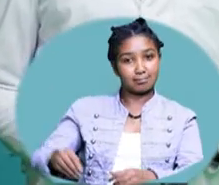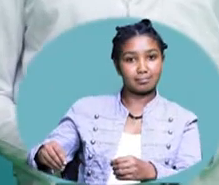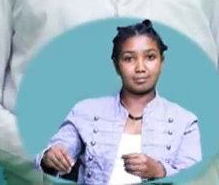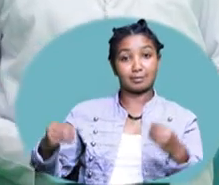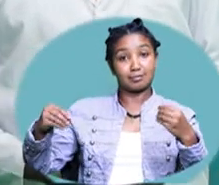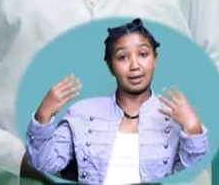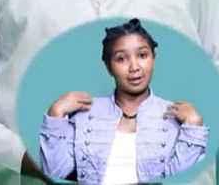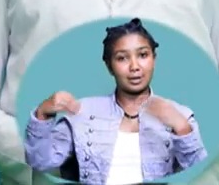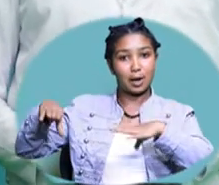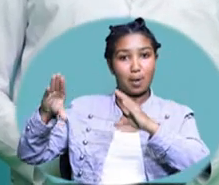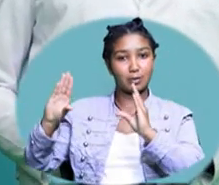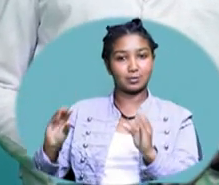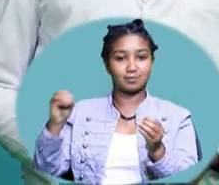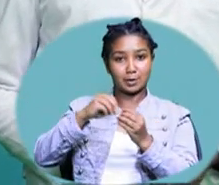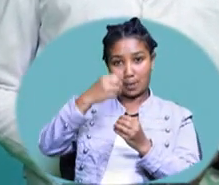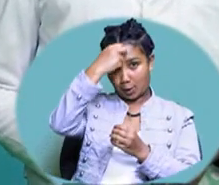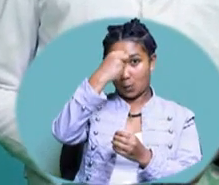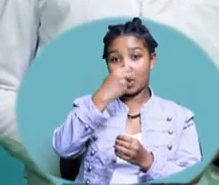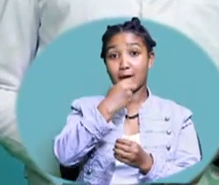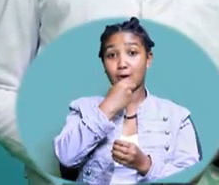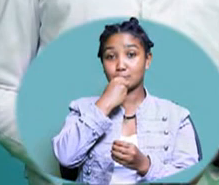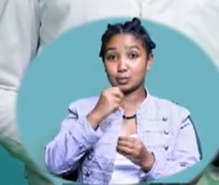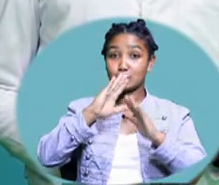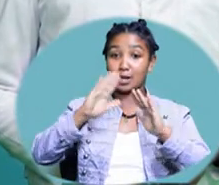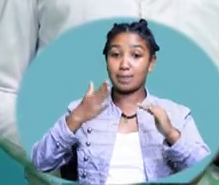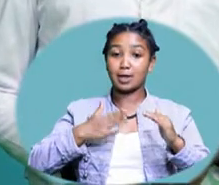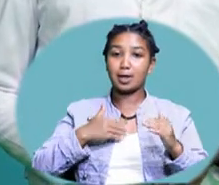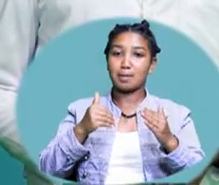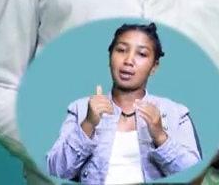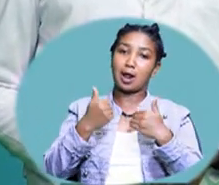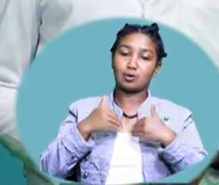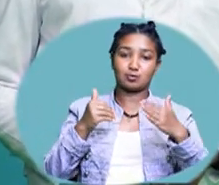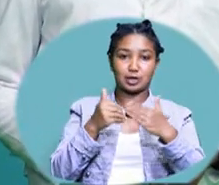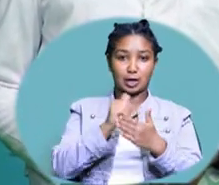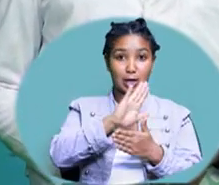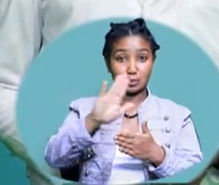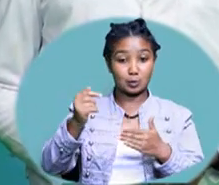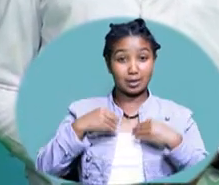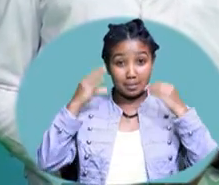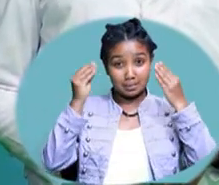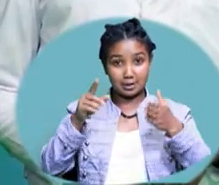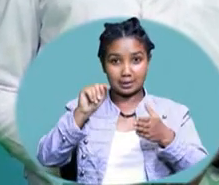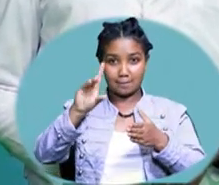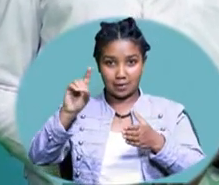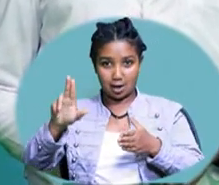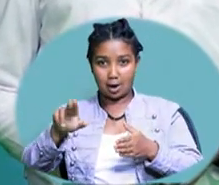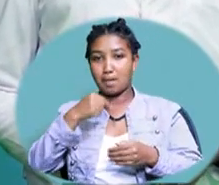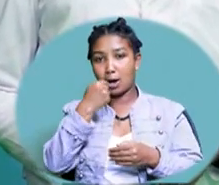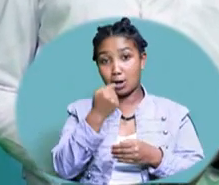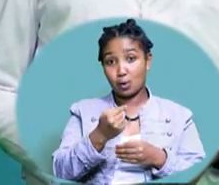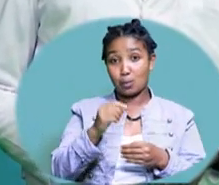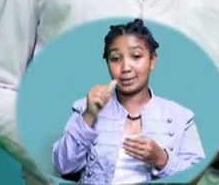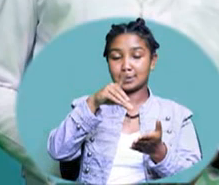ይስጥልን ተማሪዎች እንዲሁም ወላጆች ሰላምታዬ ያላችሁበት ይድረሳችሁ። እኔ መምህር ተፈራ ጥበቡ ባላለኝ